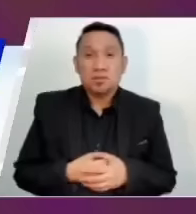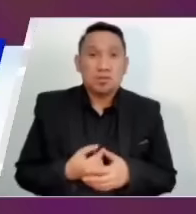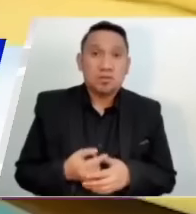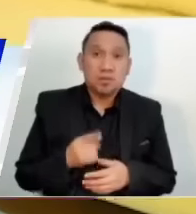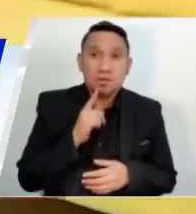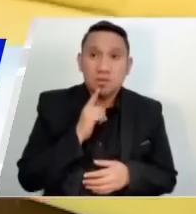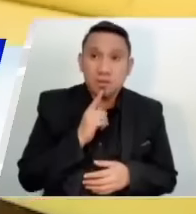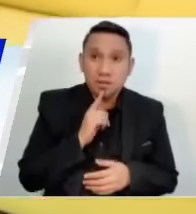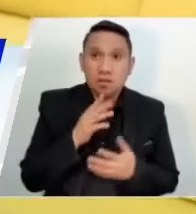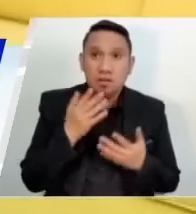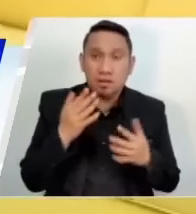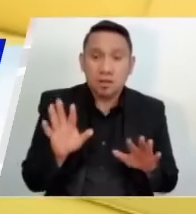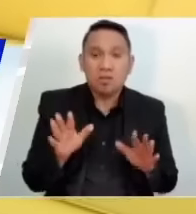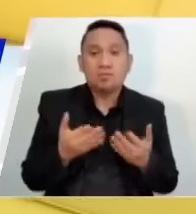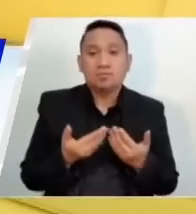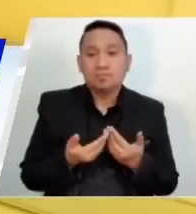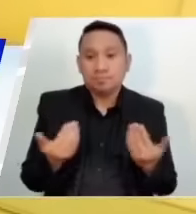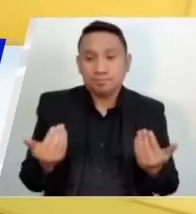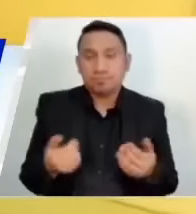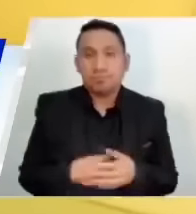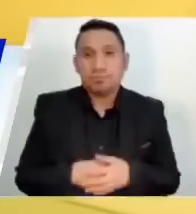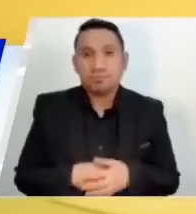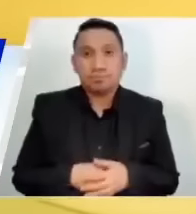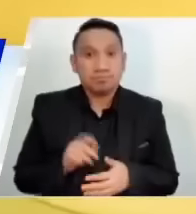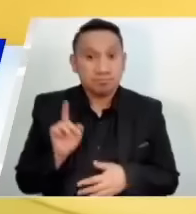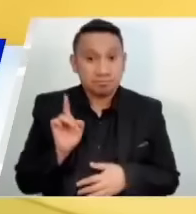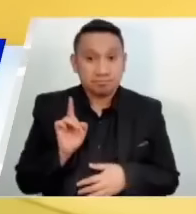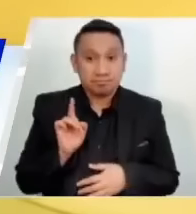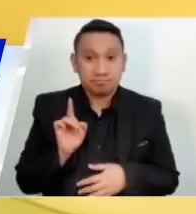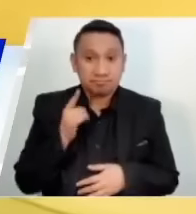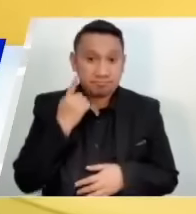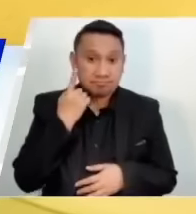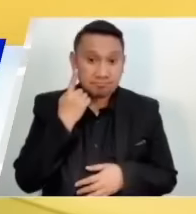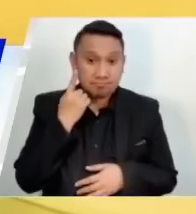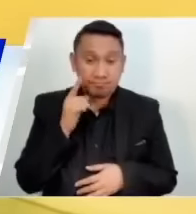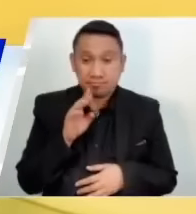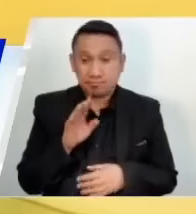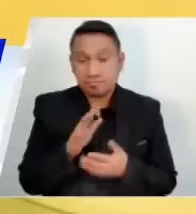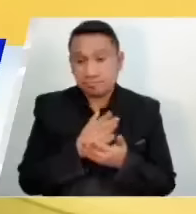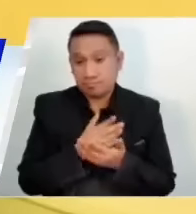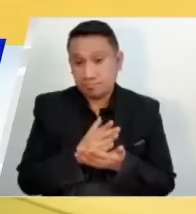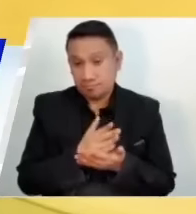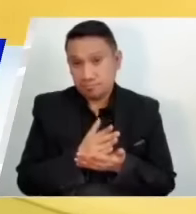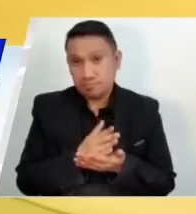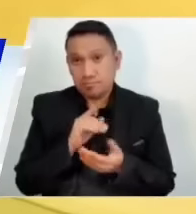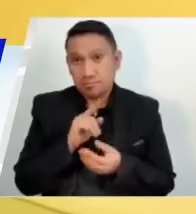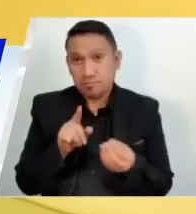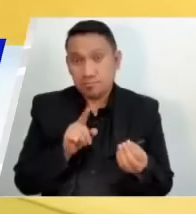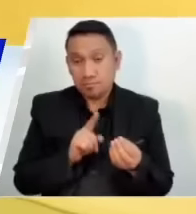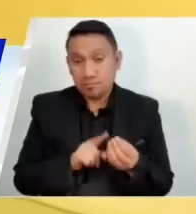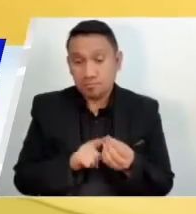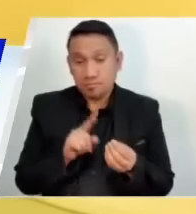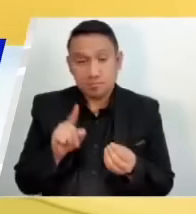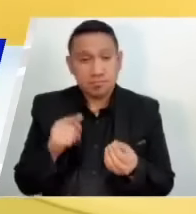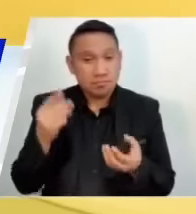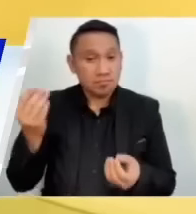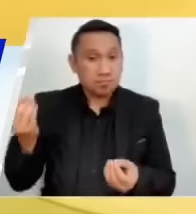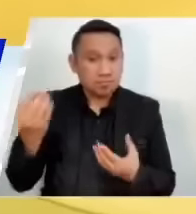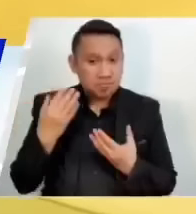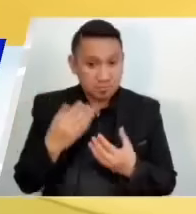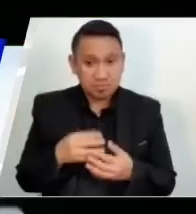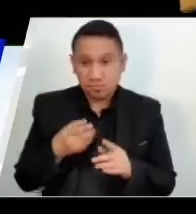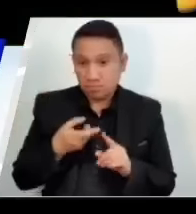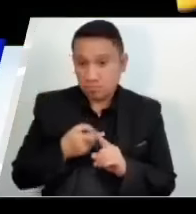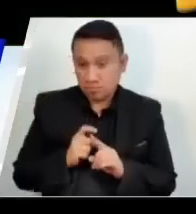saka si Bea. Sa Fast Talk with Boy Abunda kanina, ibinahagi ng King of Talk ang mga nakuha raw niyang impormasyon mula sa isang